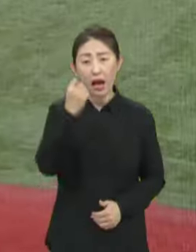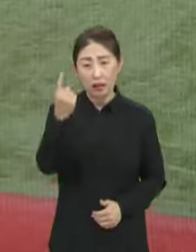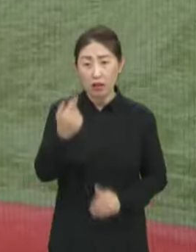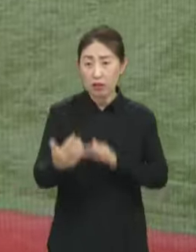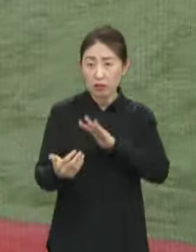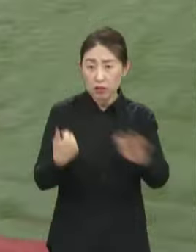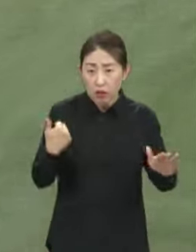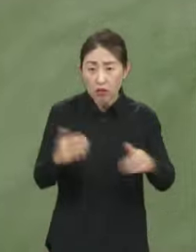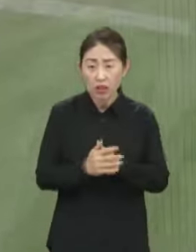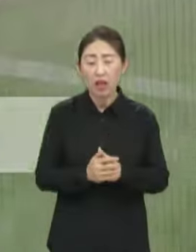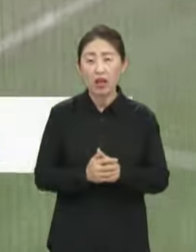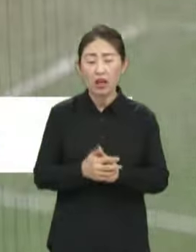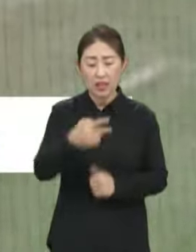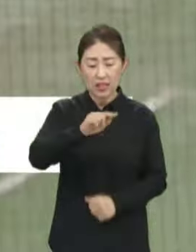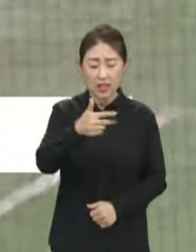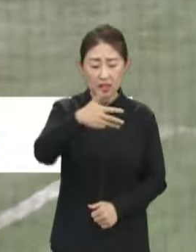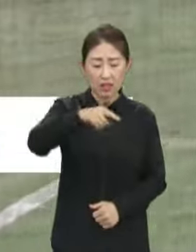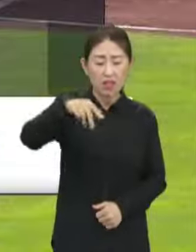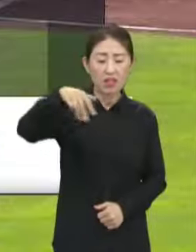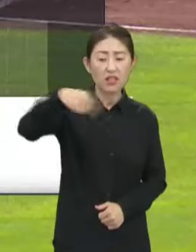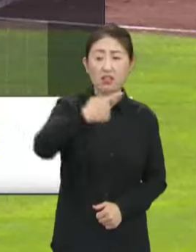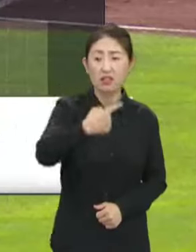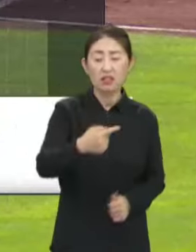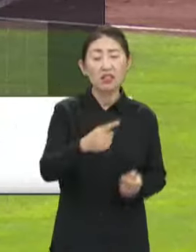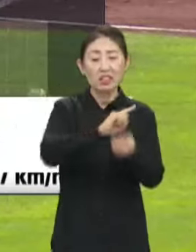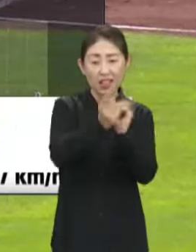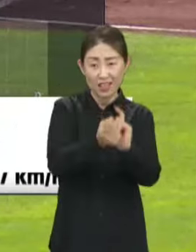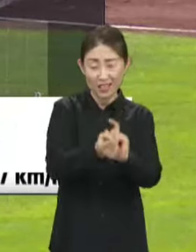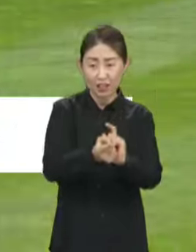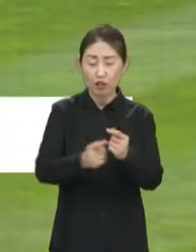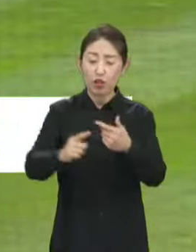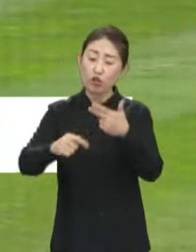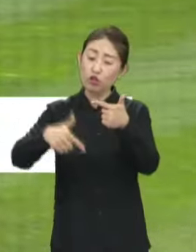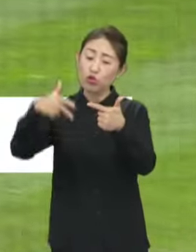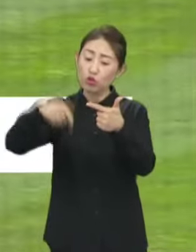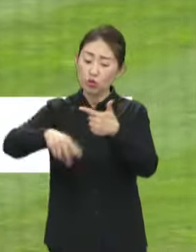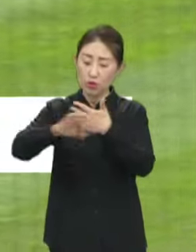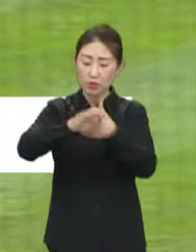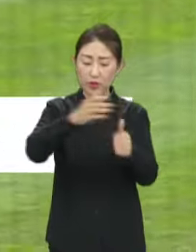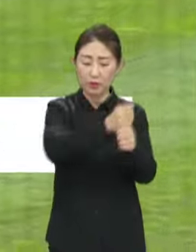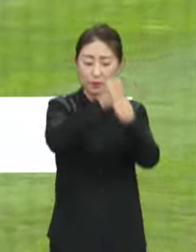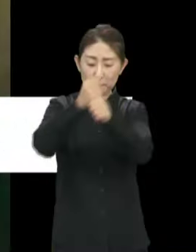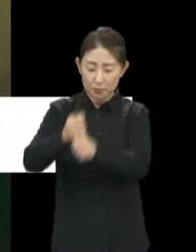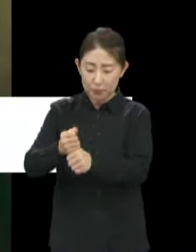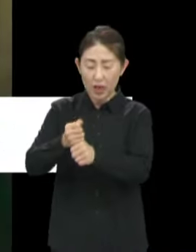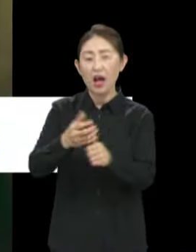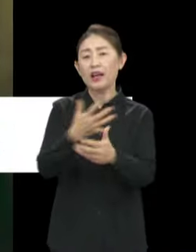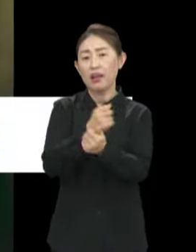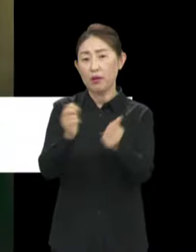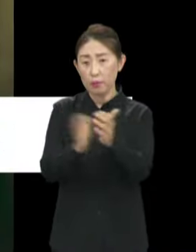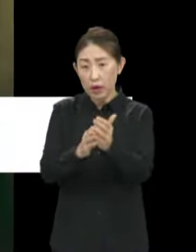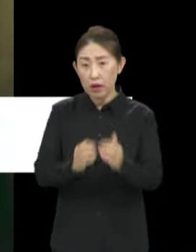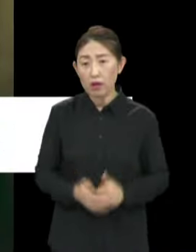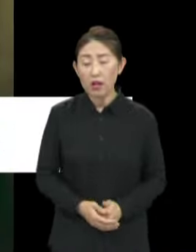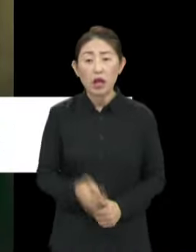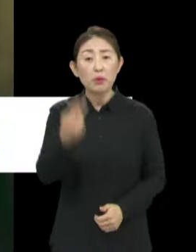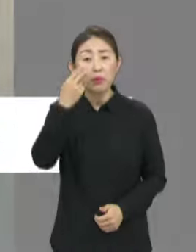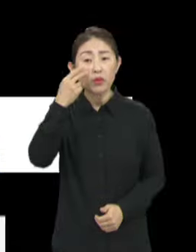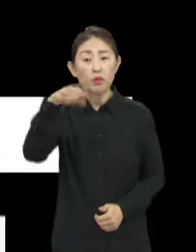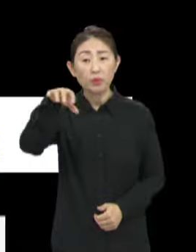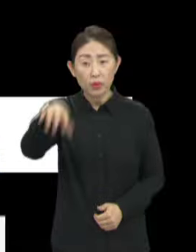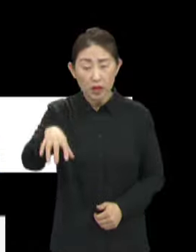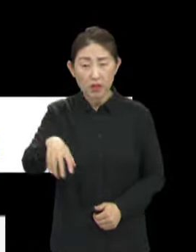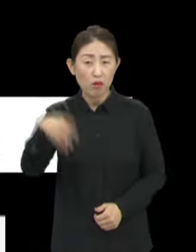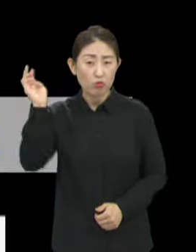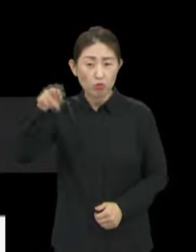전까지만 해도 부상당한 산체스를 대신해 6주 단기 계약을 맺은 대체 선수 신분이었던 와이스. 미국